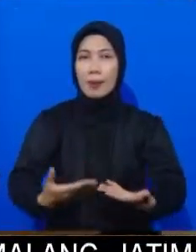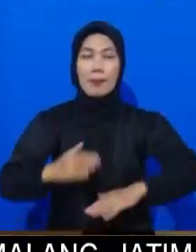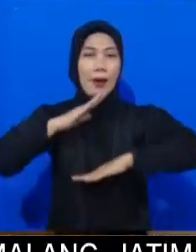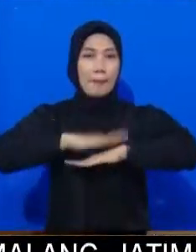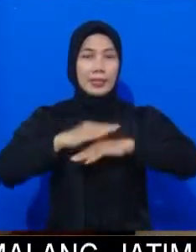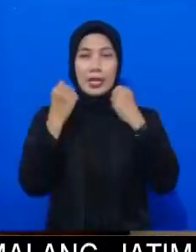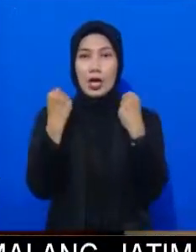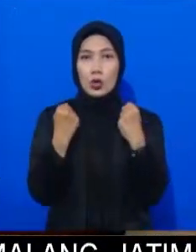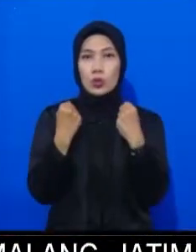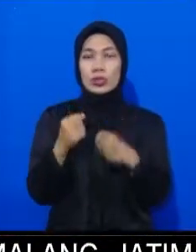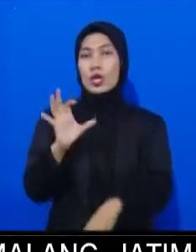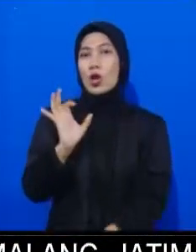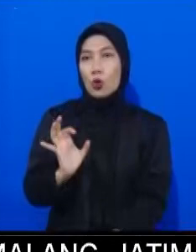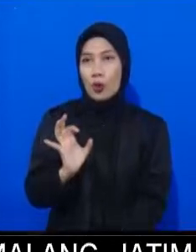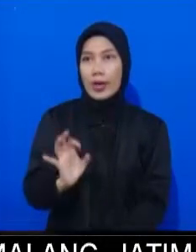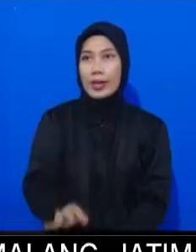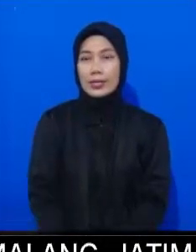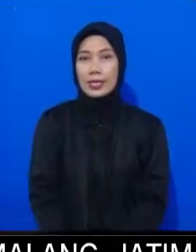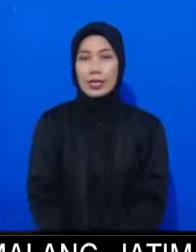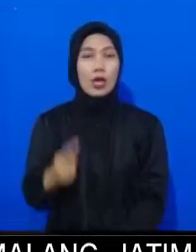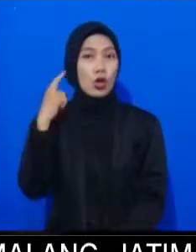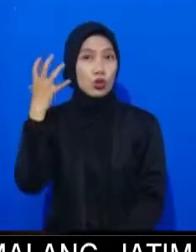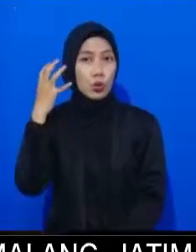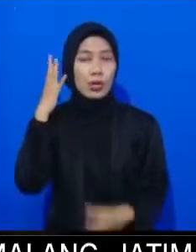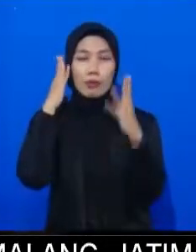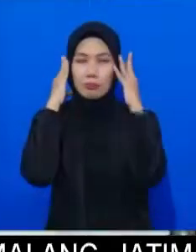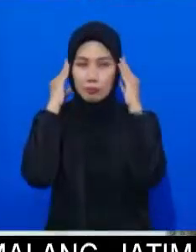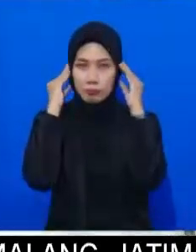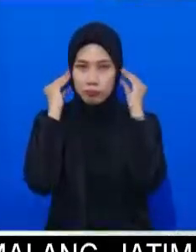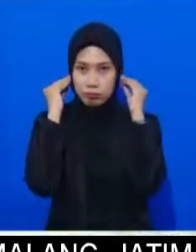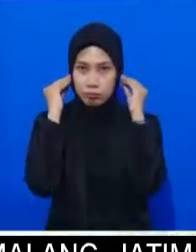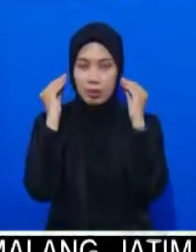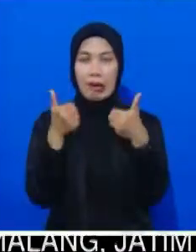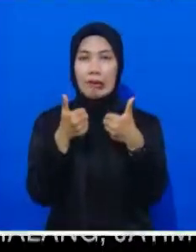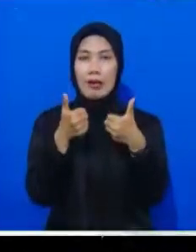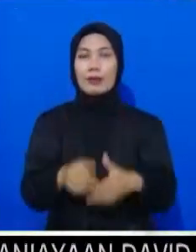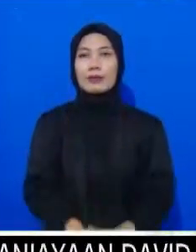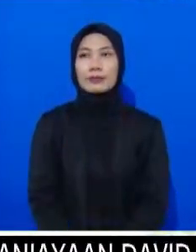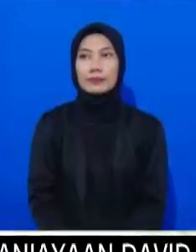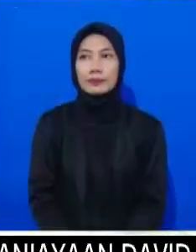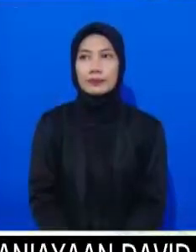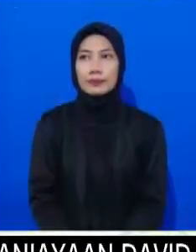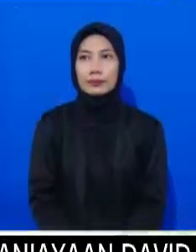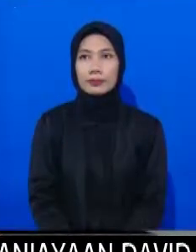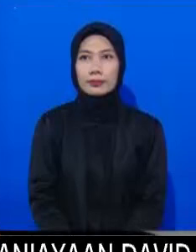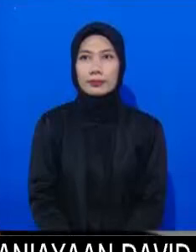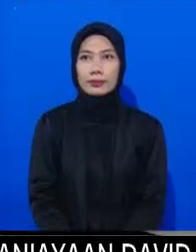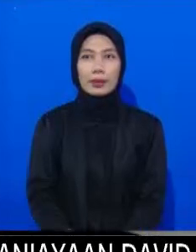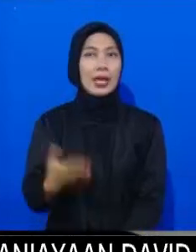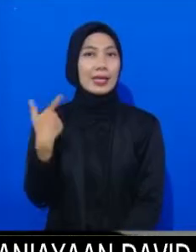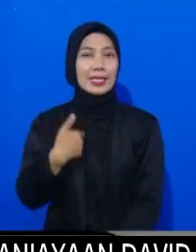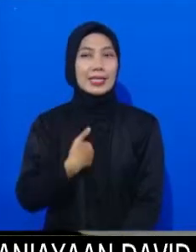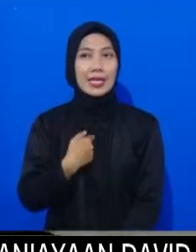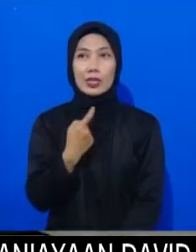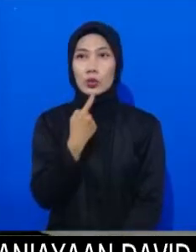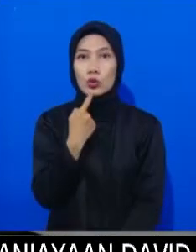kursi, toilet, serta tingkat kekedapan suaranya terasa aman di telinga selama perjalanan. Setelah tadi saya menjajal